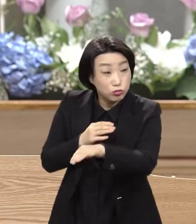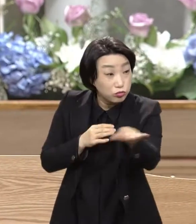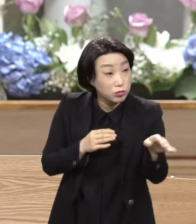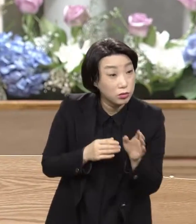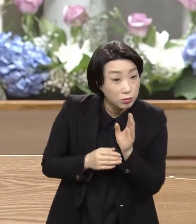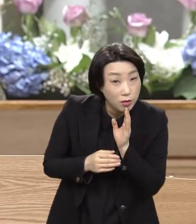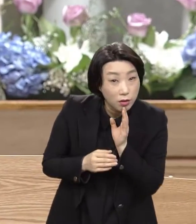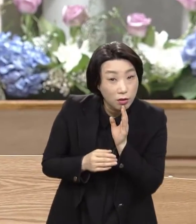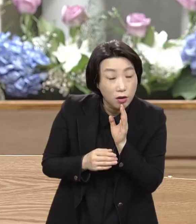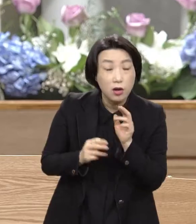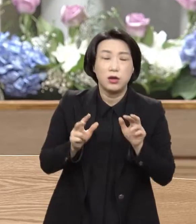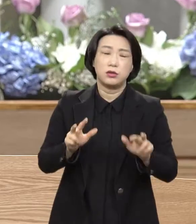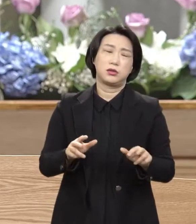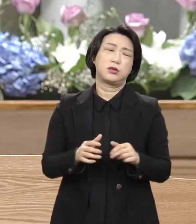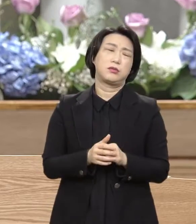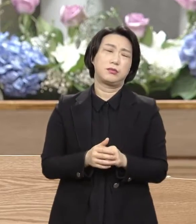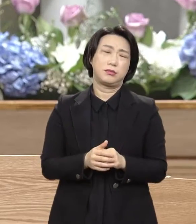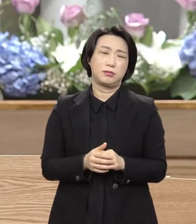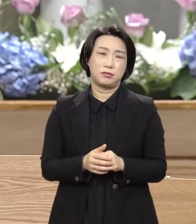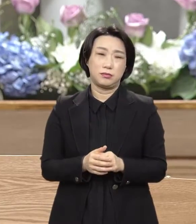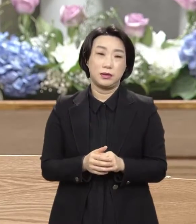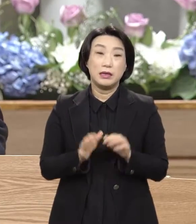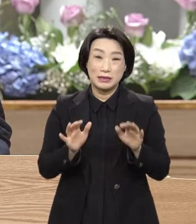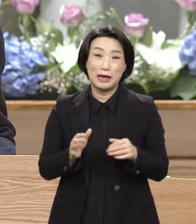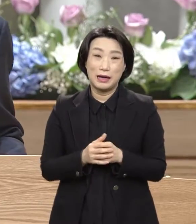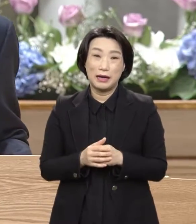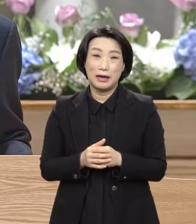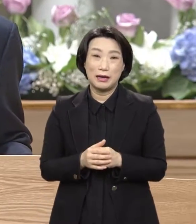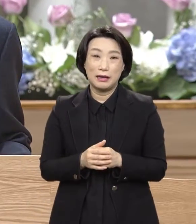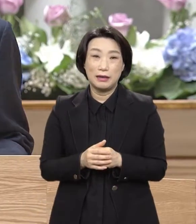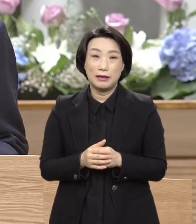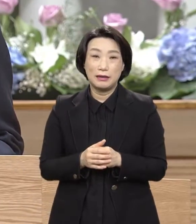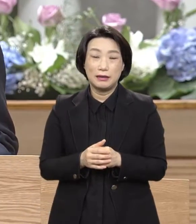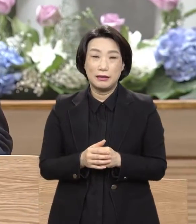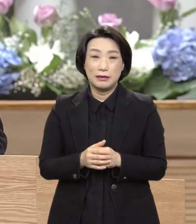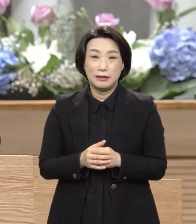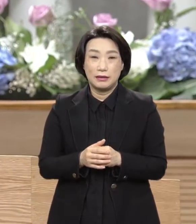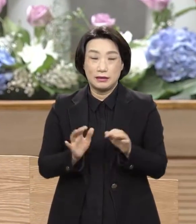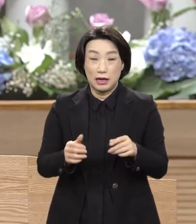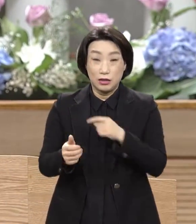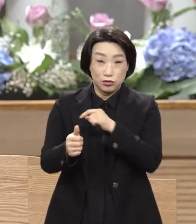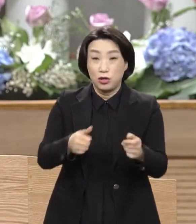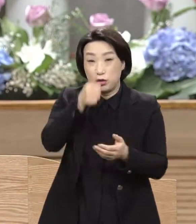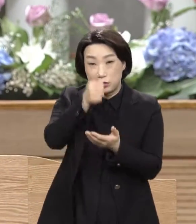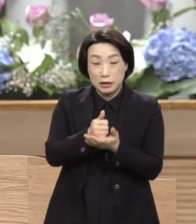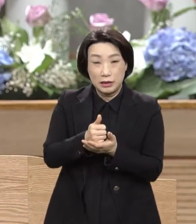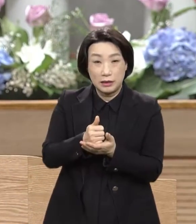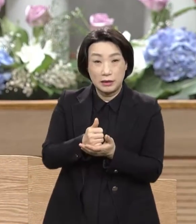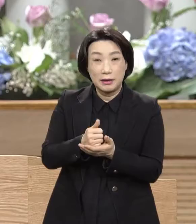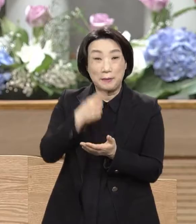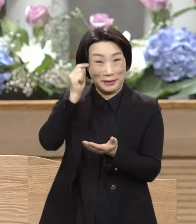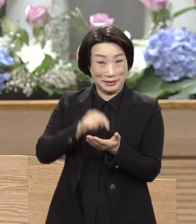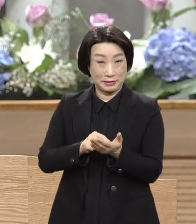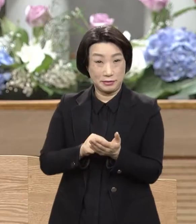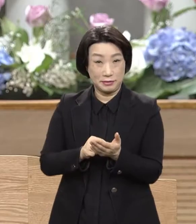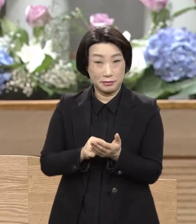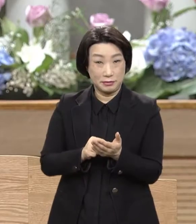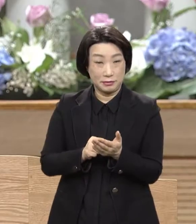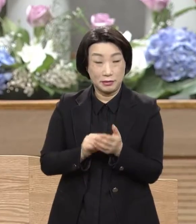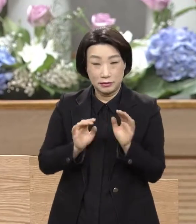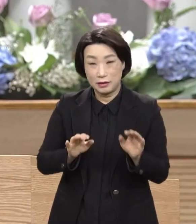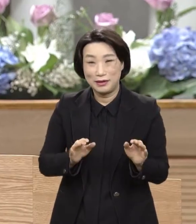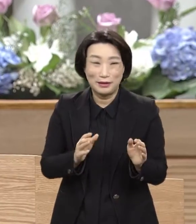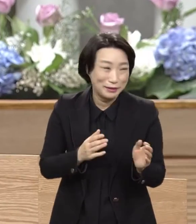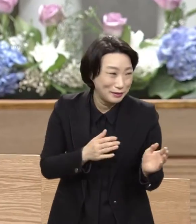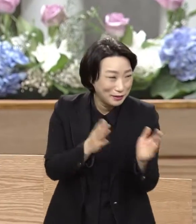라고 지금 말하면서 이제 완전히 죽일 죄를 찾은 것입니다.